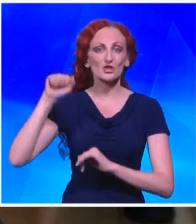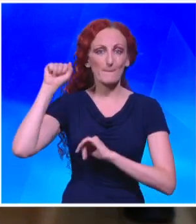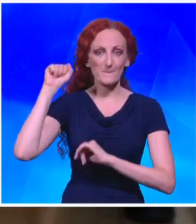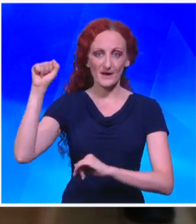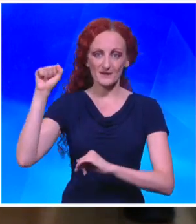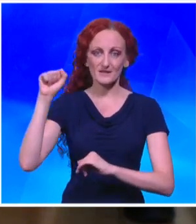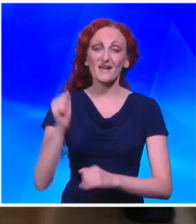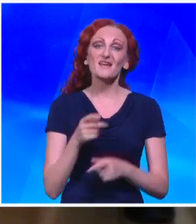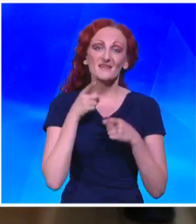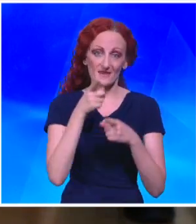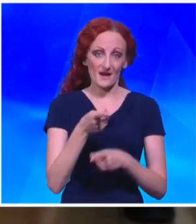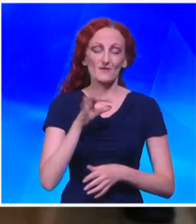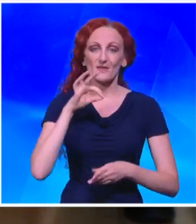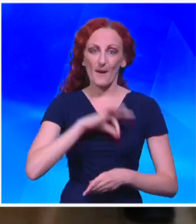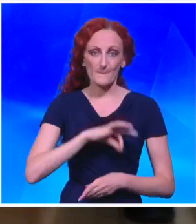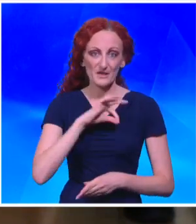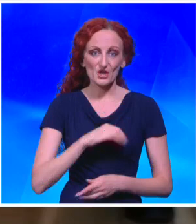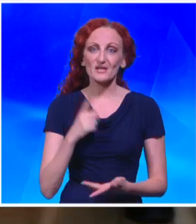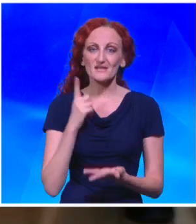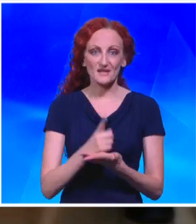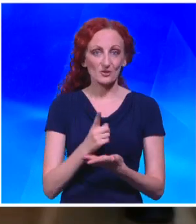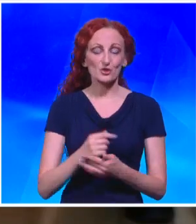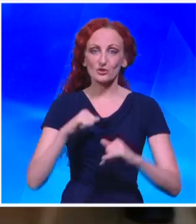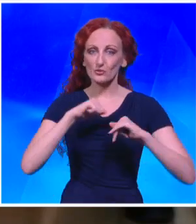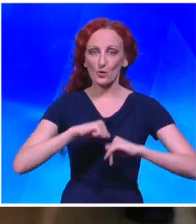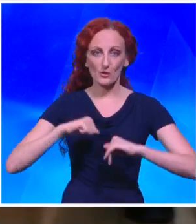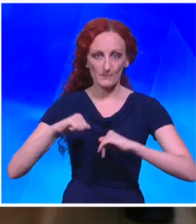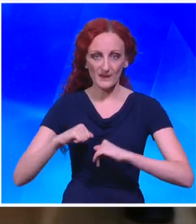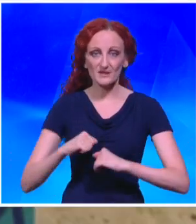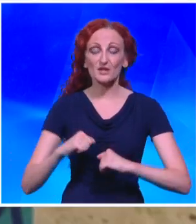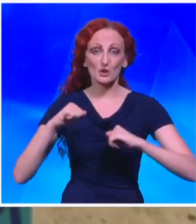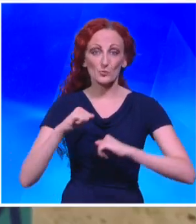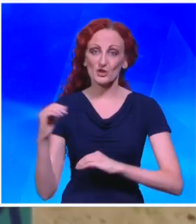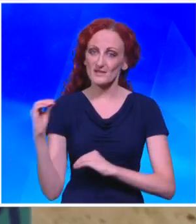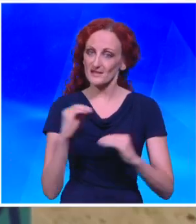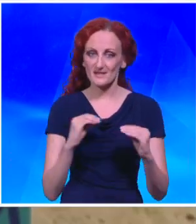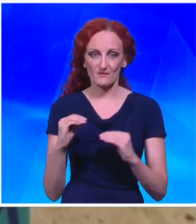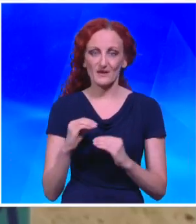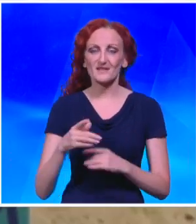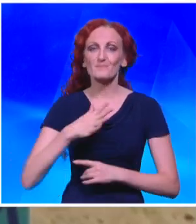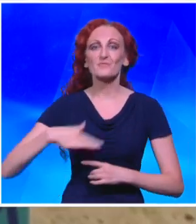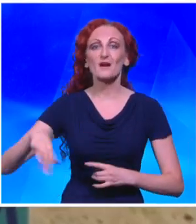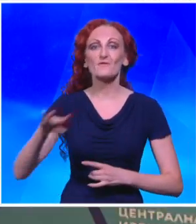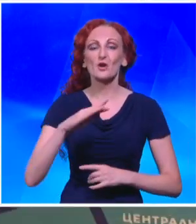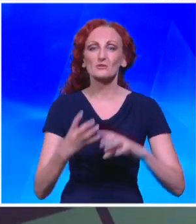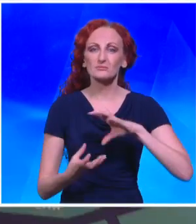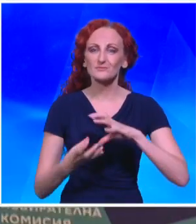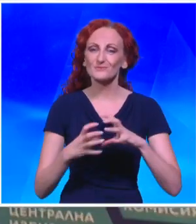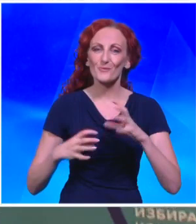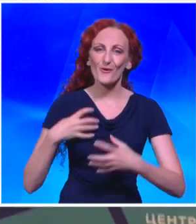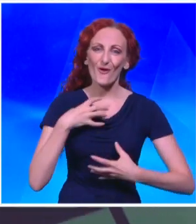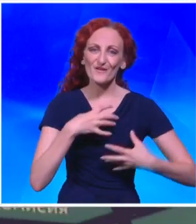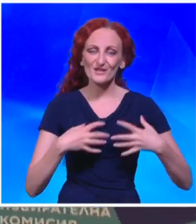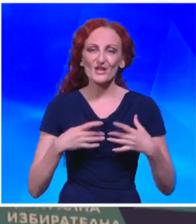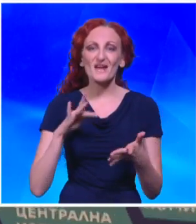да печелят задължително кметове и общински съветници. На фона на политическите страсти Централната избирателна